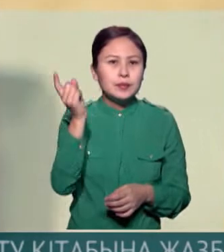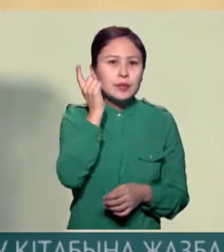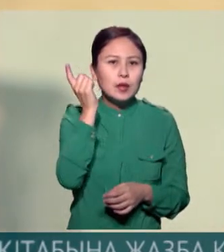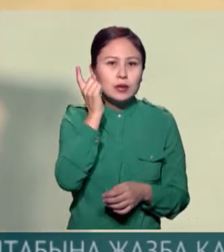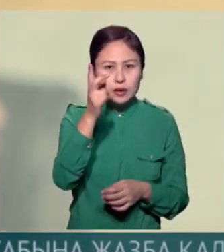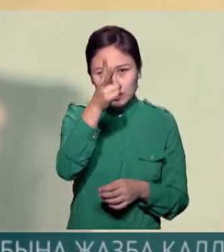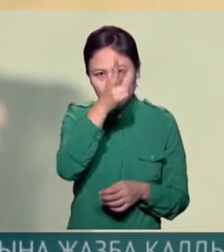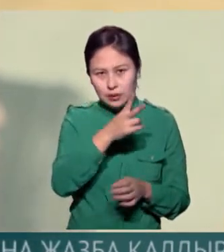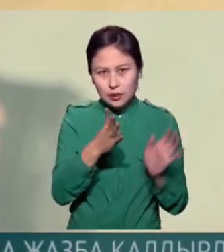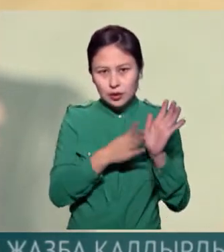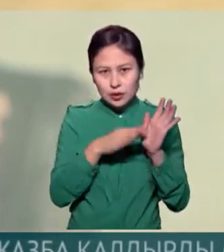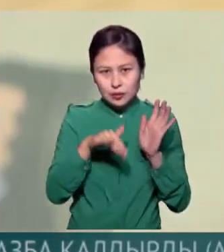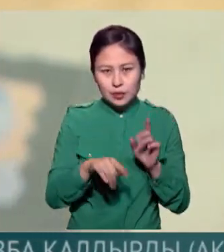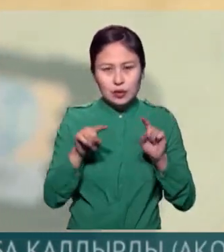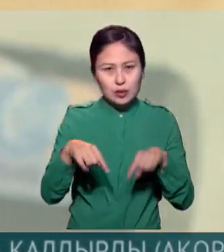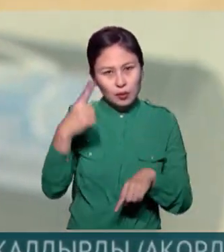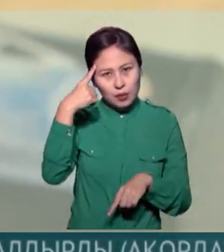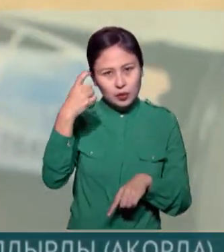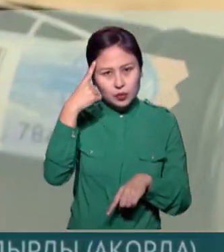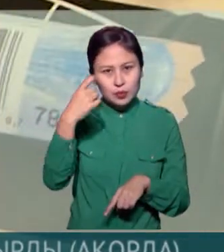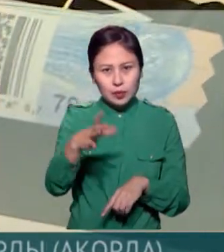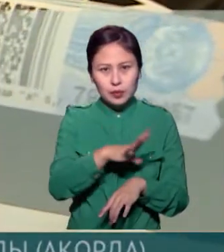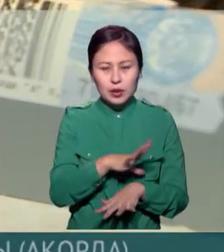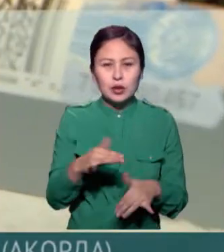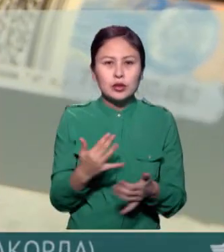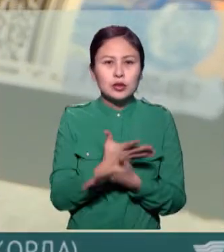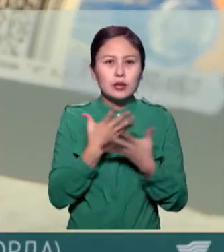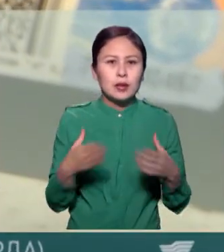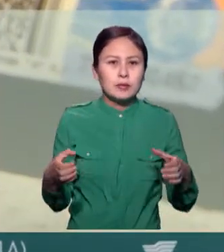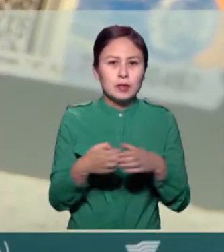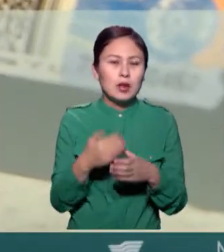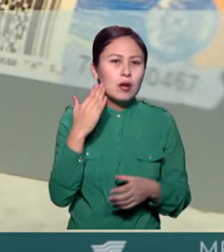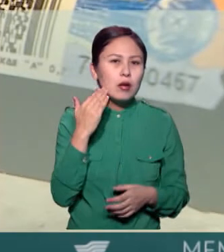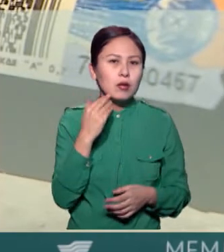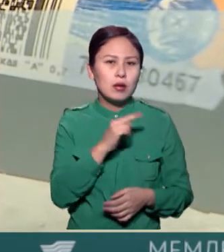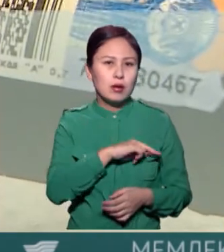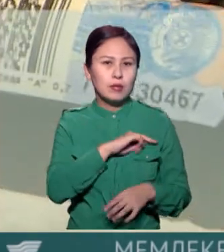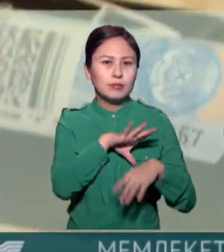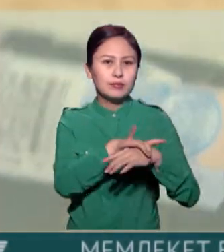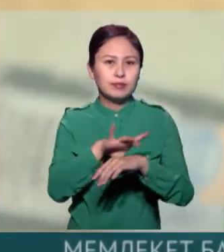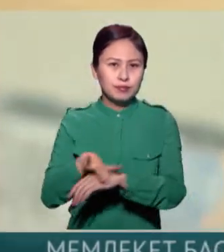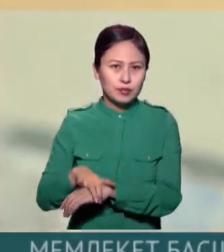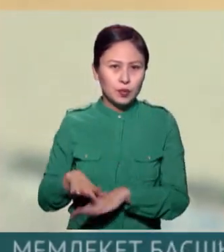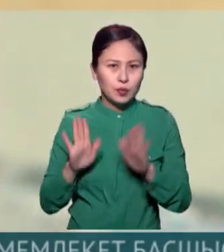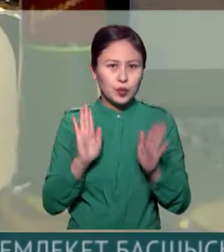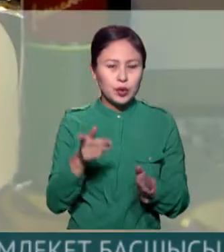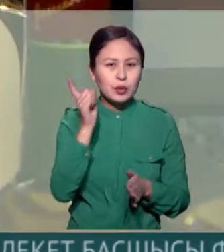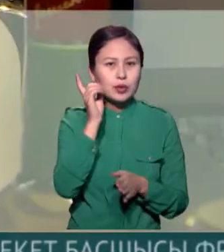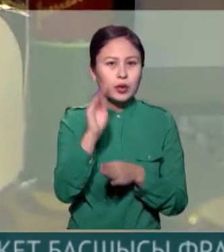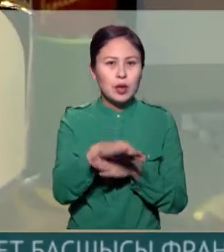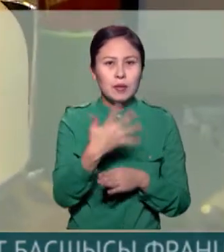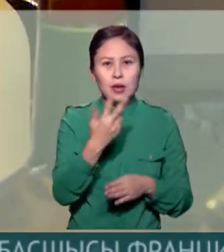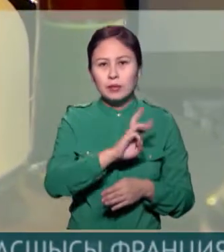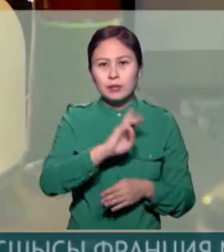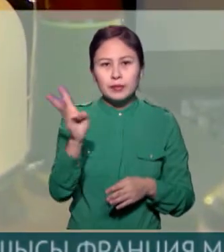айда 9 мың дабыл түсті. Бұл халық пен тиісті органның бірігіп жұмыс істеуін жеңілдетеді. Қазіргі уақытта мобильдік қосымша 5 миллион